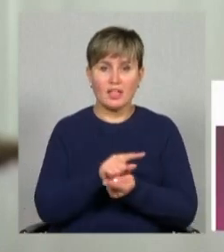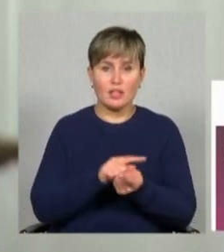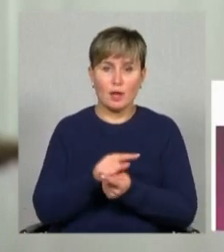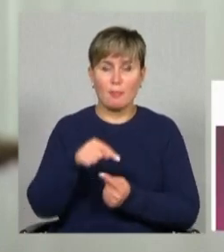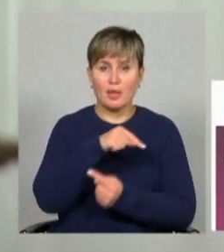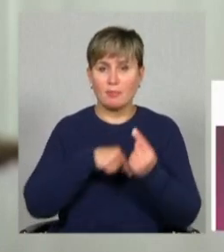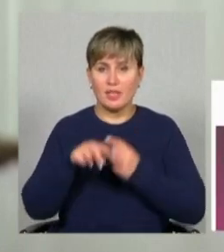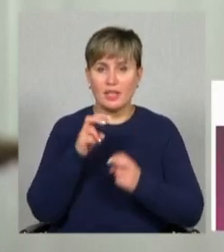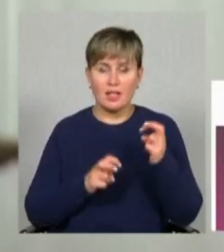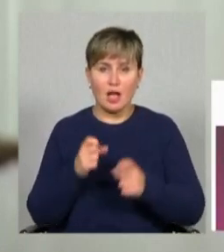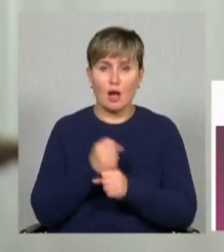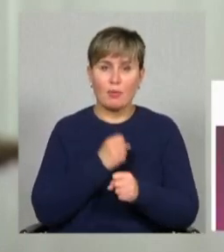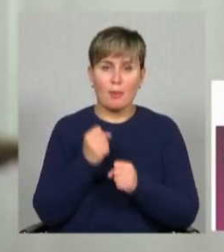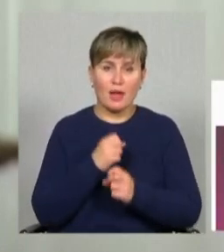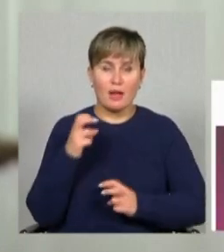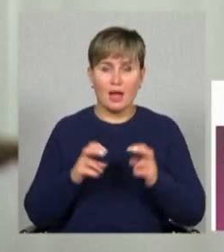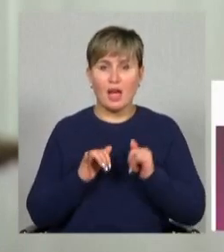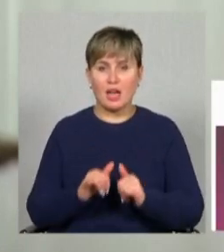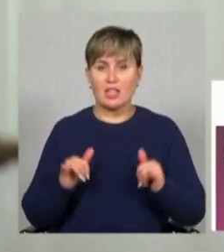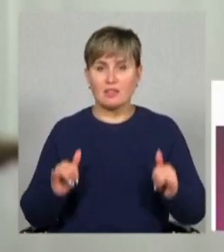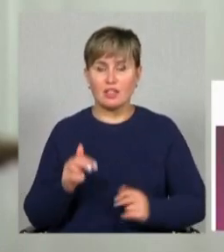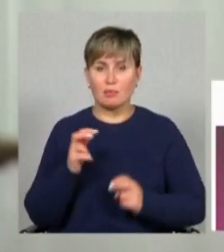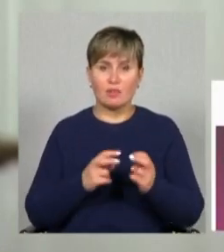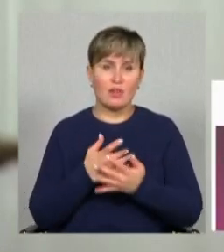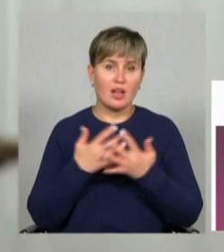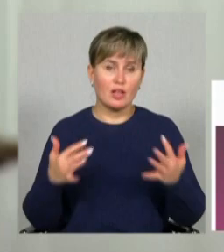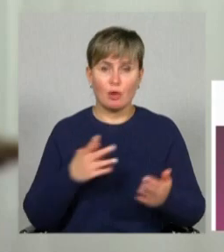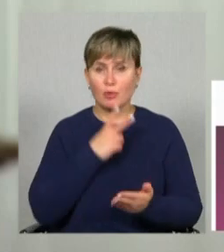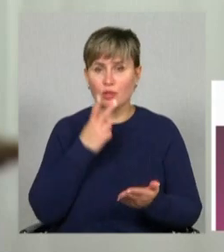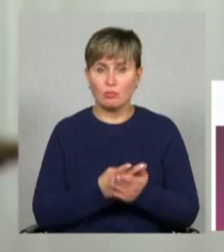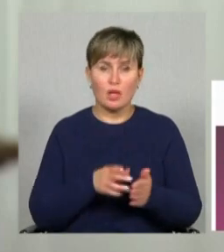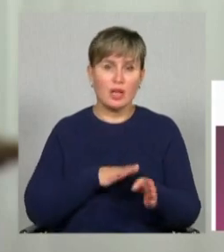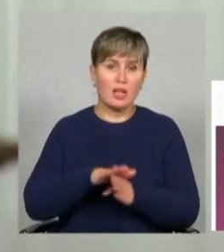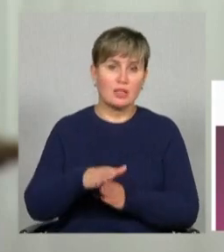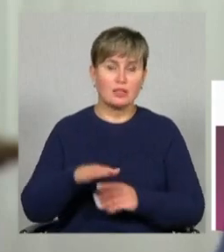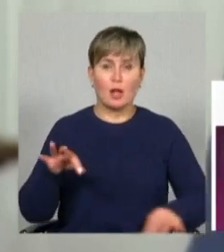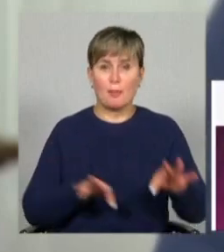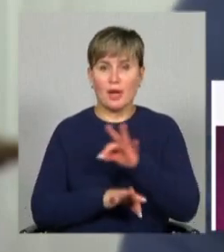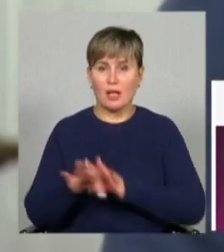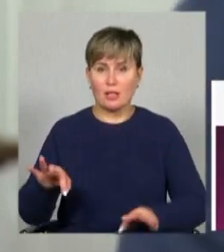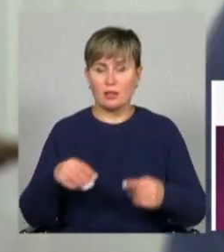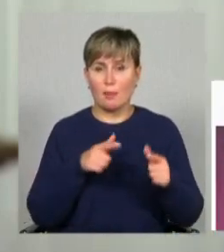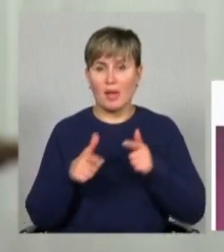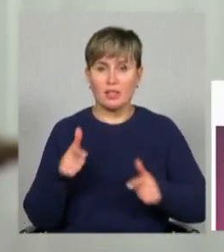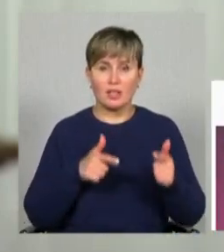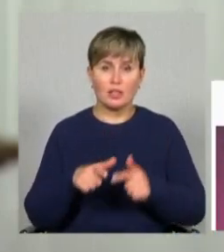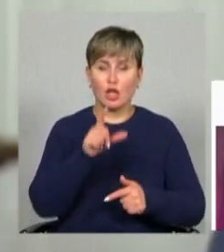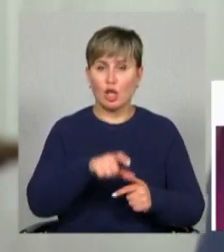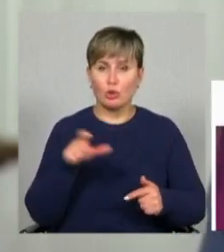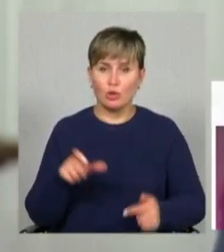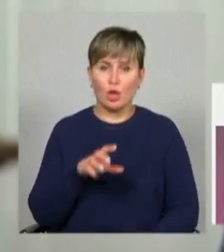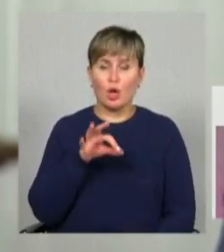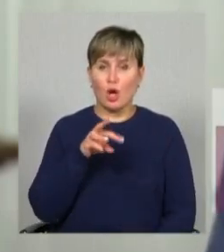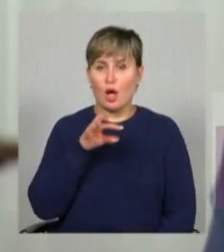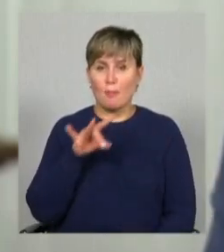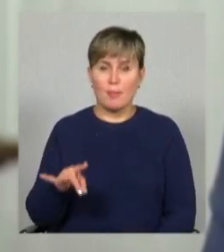предприятий обрабатывающей промышленности, развития производственных навыков предусмотрена реализация проекта предварительной подготовки кадров «Өмір